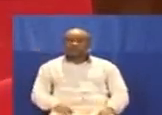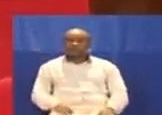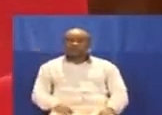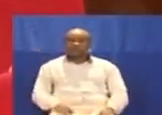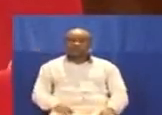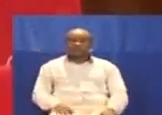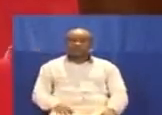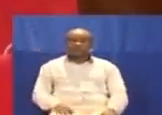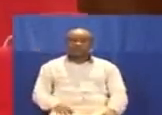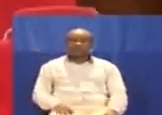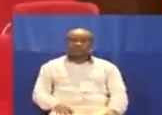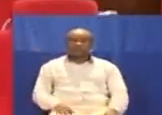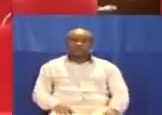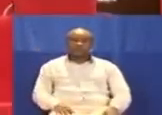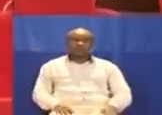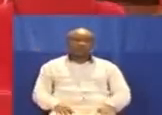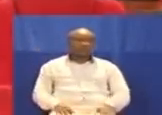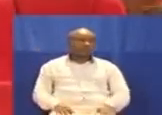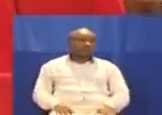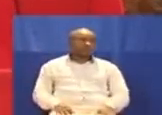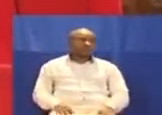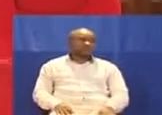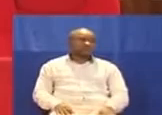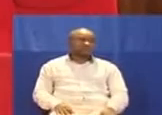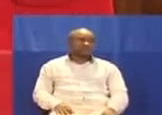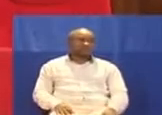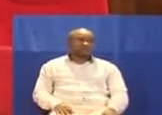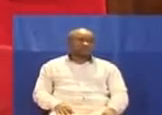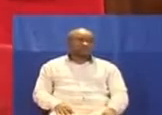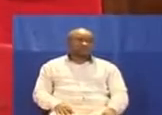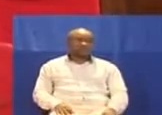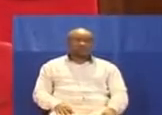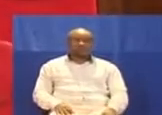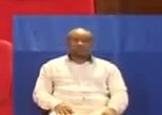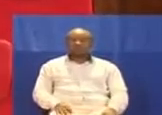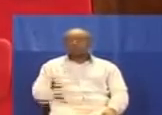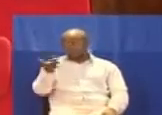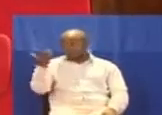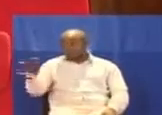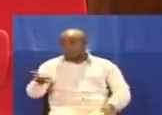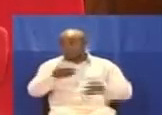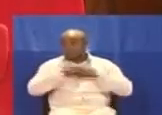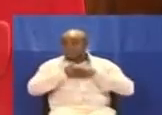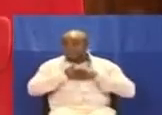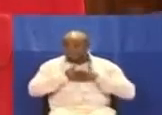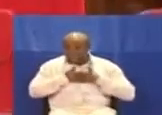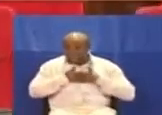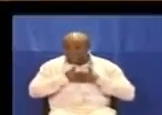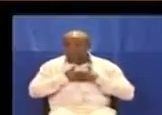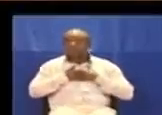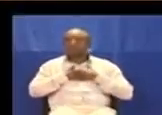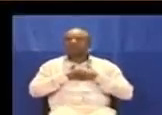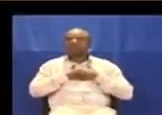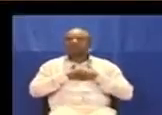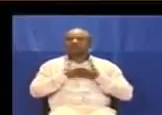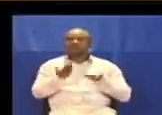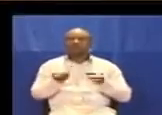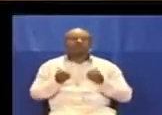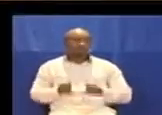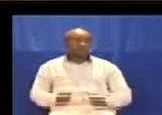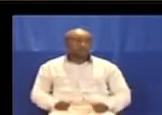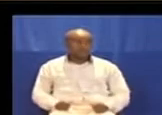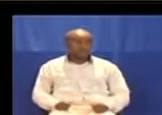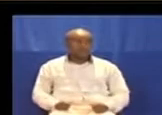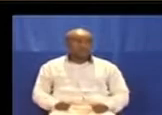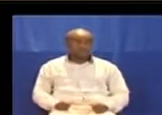Asante sana, hoja imetolewa na imeungwa mkono overwhelmingly. Kabisa kabisa. Asante sana